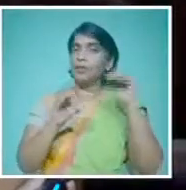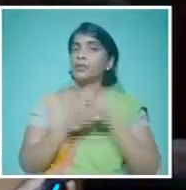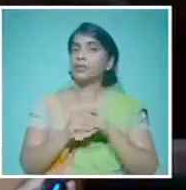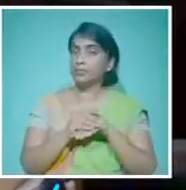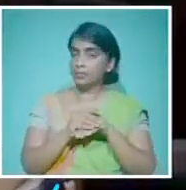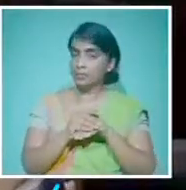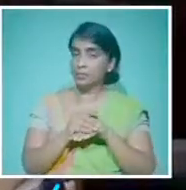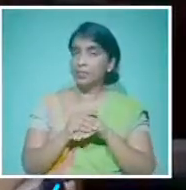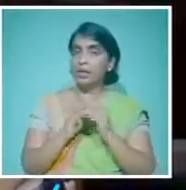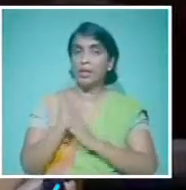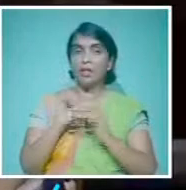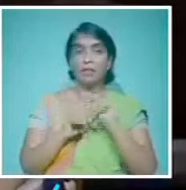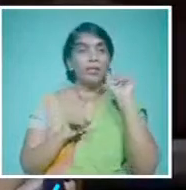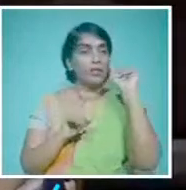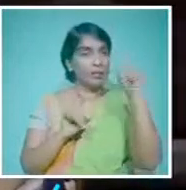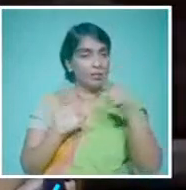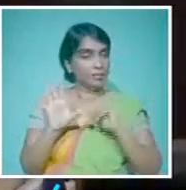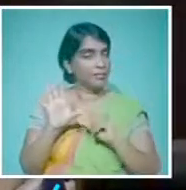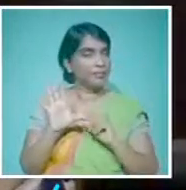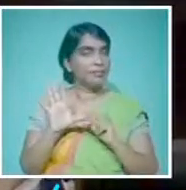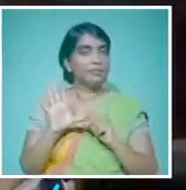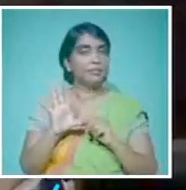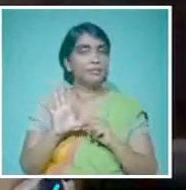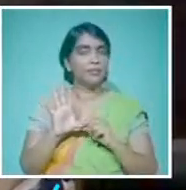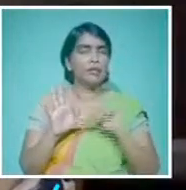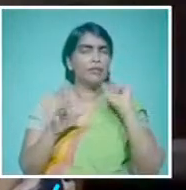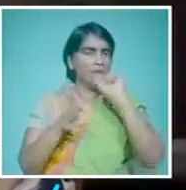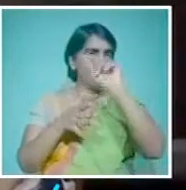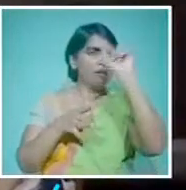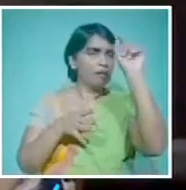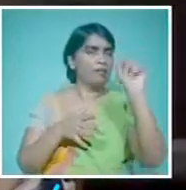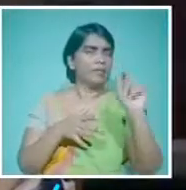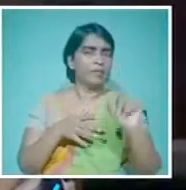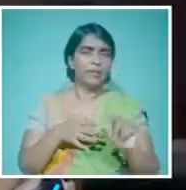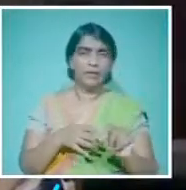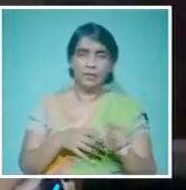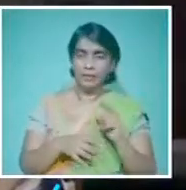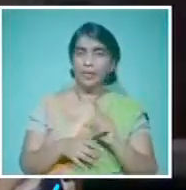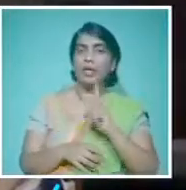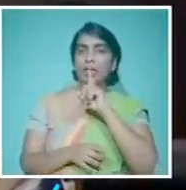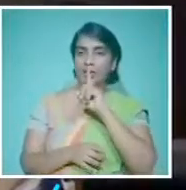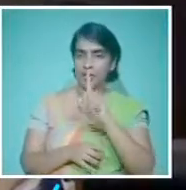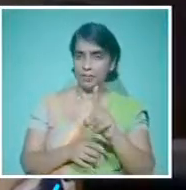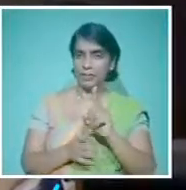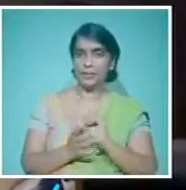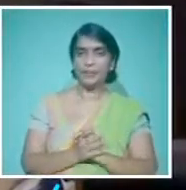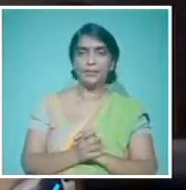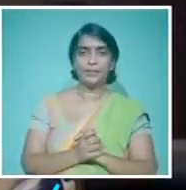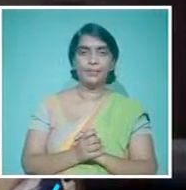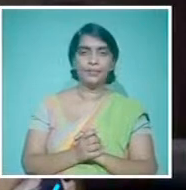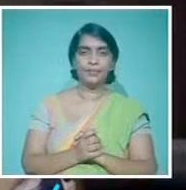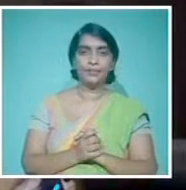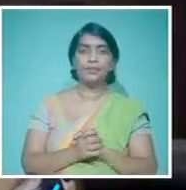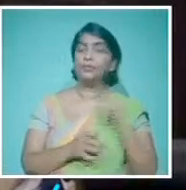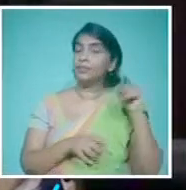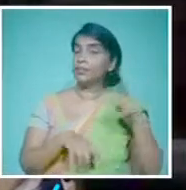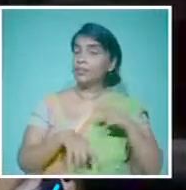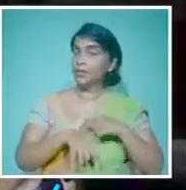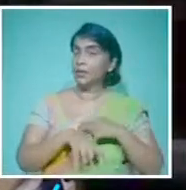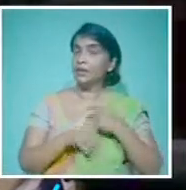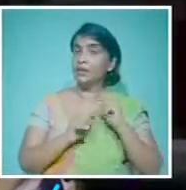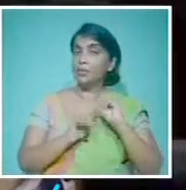කරන මන්ත්‍රීතුමාගේ නම මේ නම් කීපයක් කියවුණා. ඒ වෙලාවේ